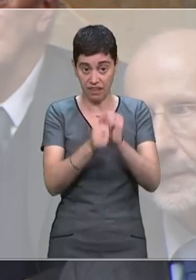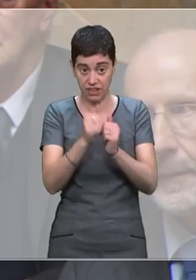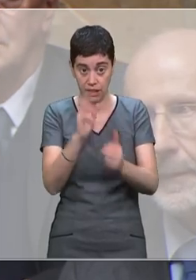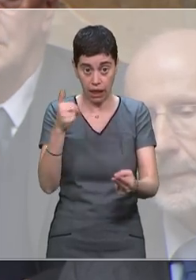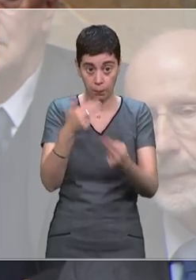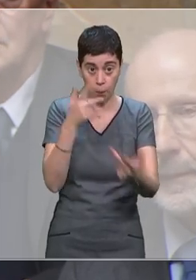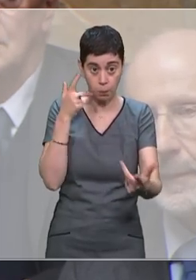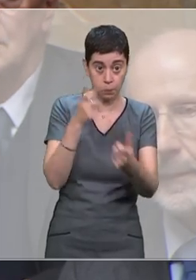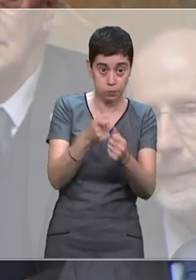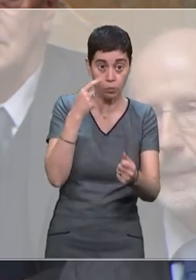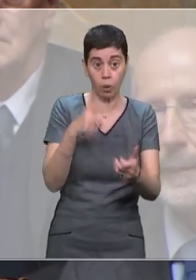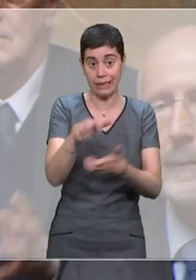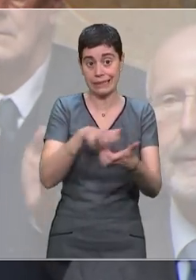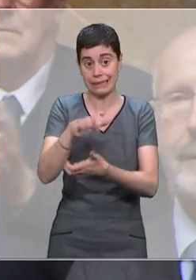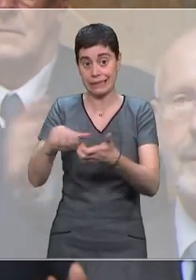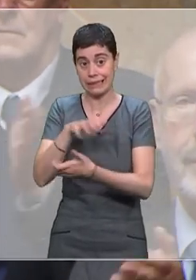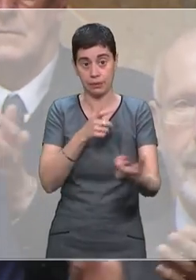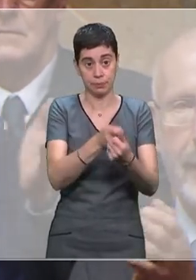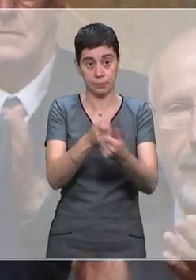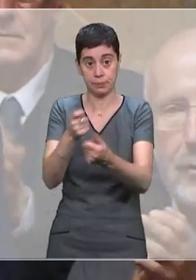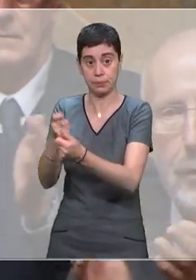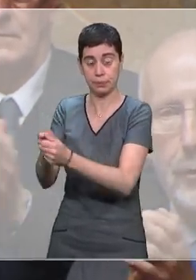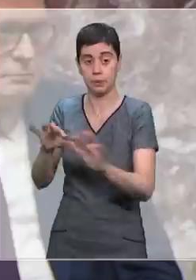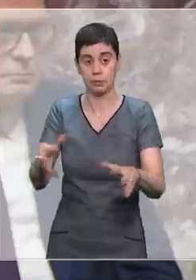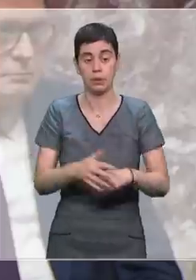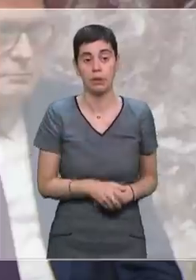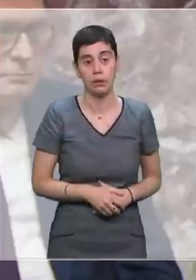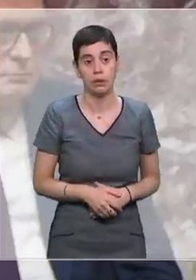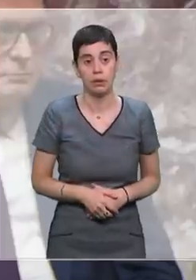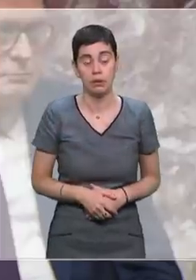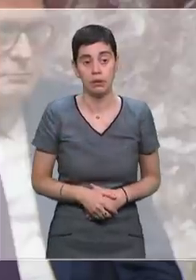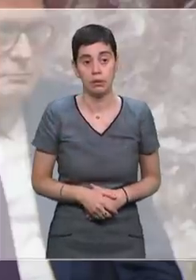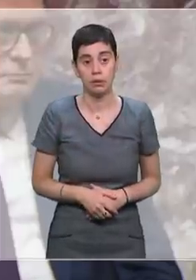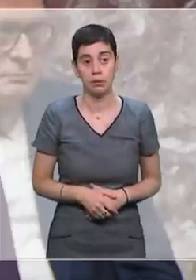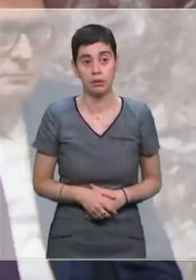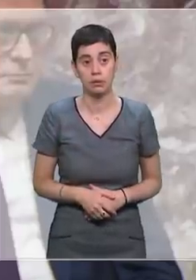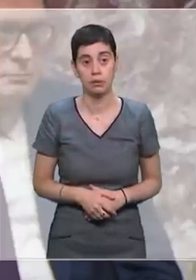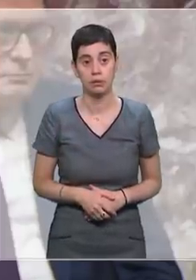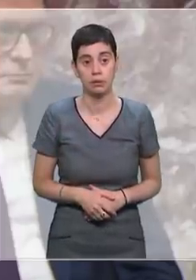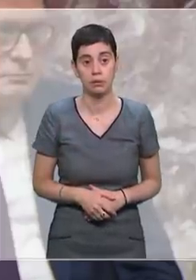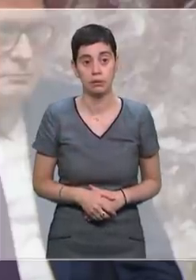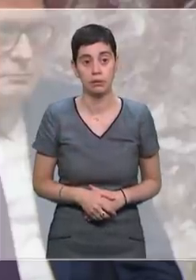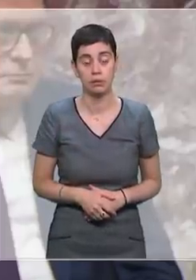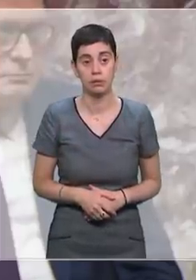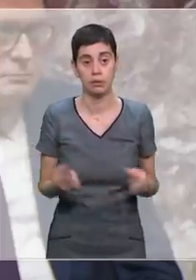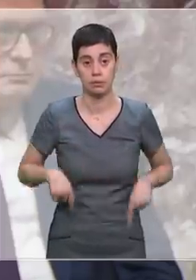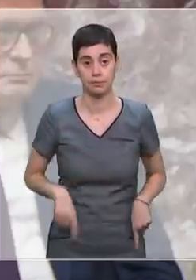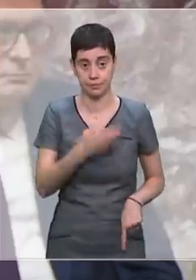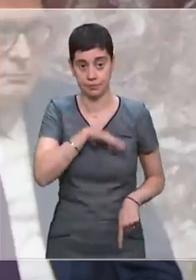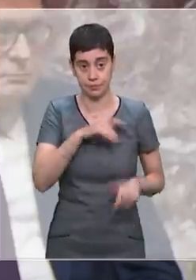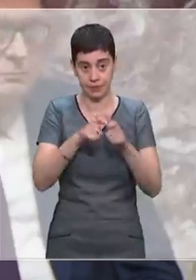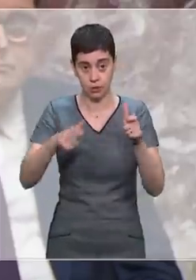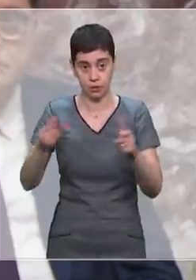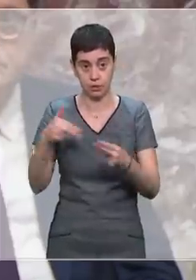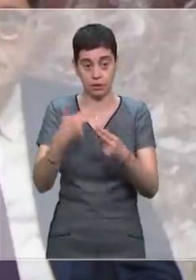face aux différentes crises que traverse le monde. Je vous remercie. La parole est à Monsieur Roland Lescure, ministre chargé de l'Industrie.